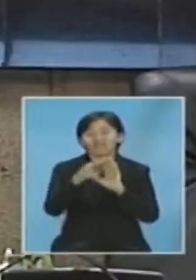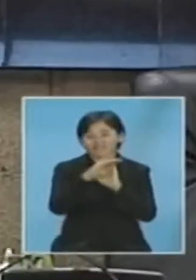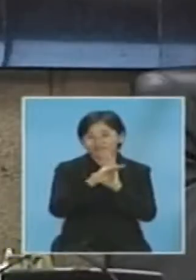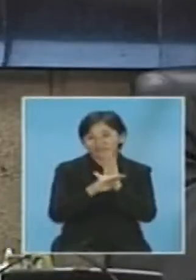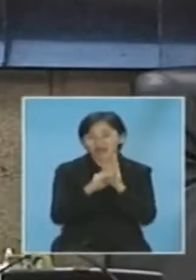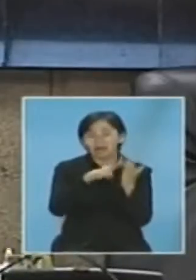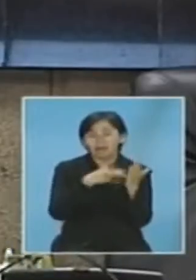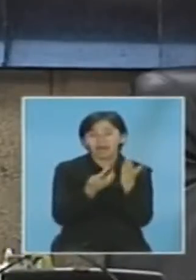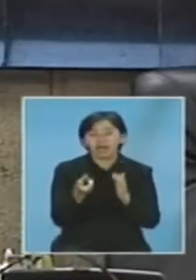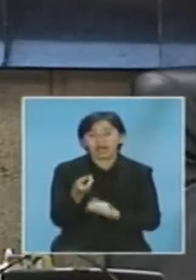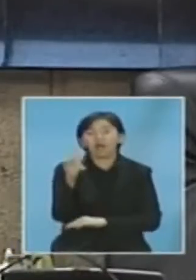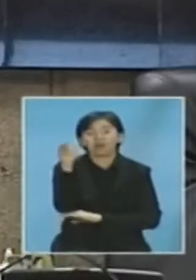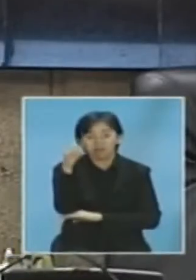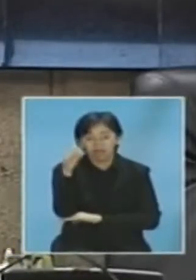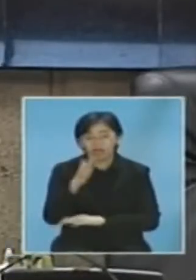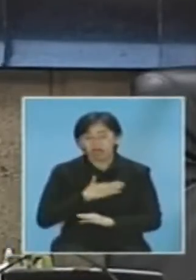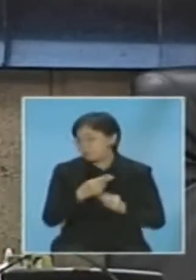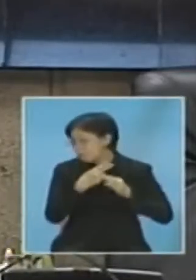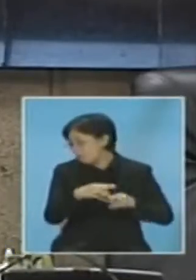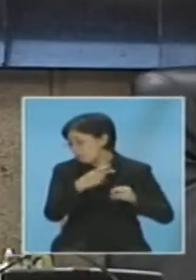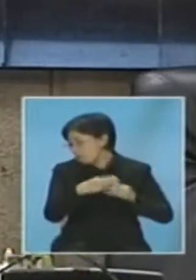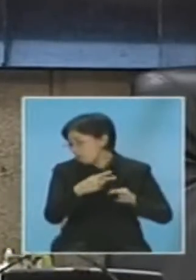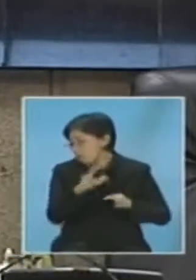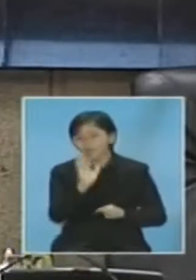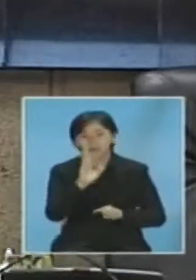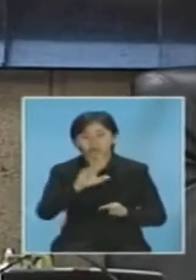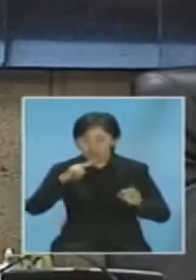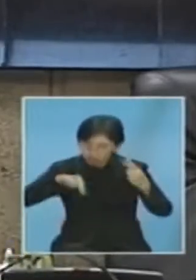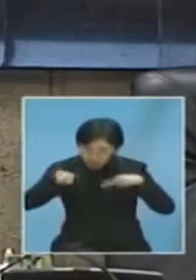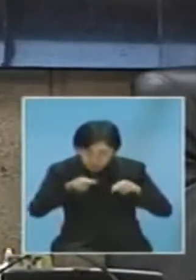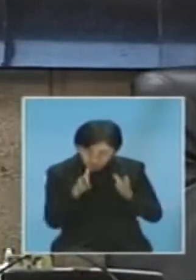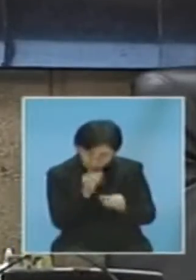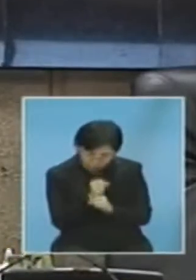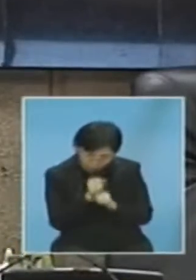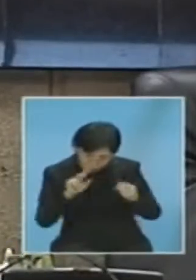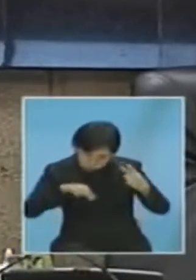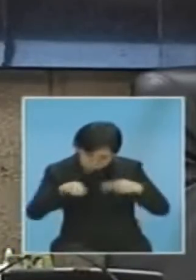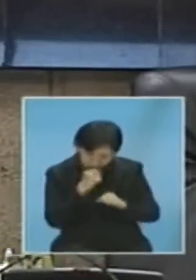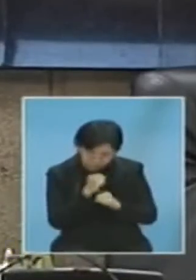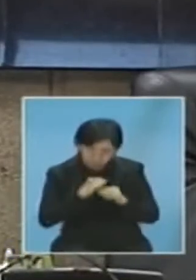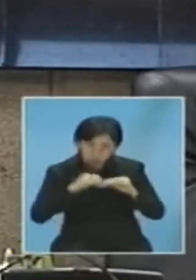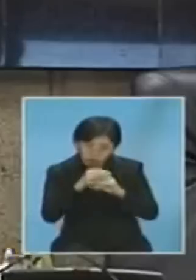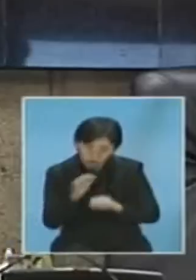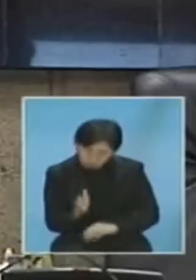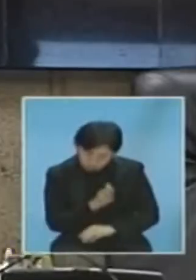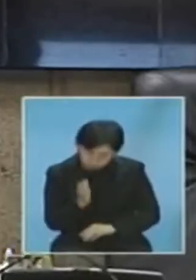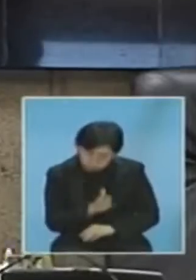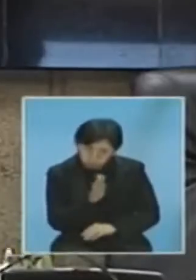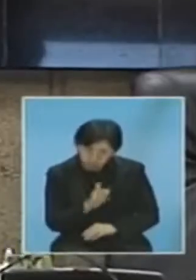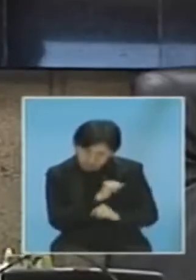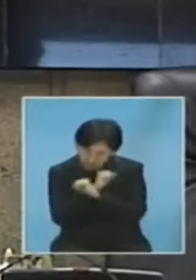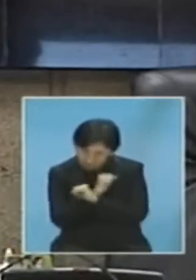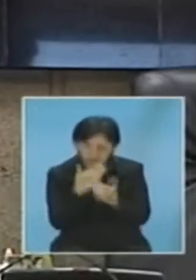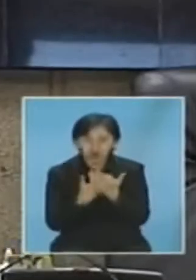ติไม่เคยละเลยเพิกเฉยในการตรวจสอบฝ่ายปฏิบัติให้ดำเนินโครงการโดยไม่ให้เกิดการทุจริ